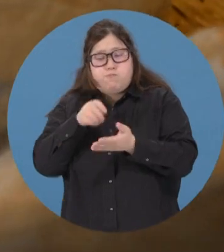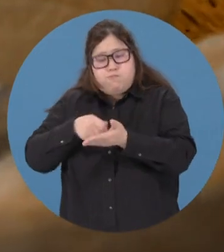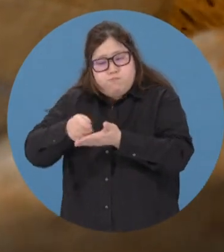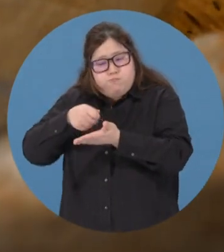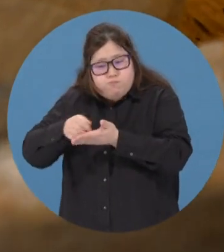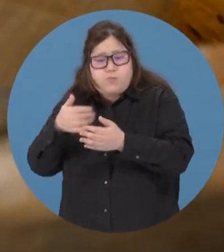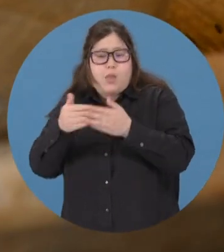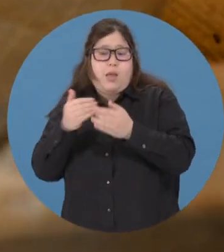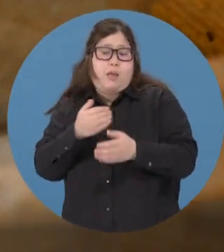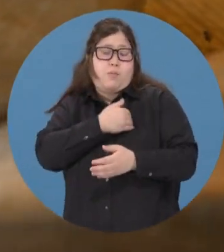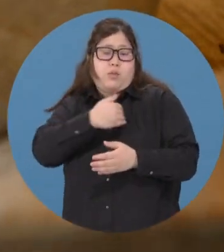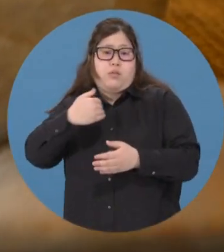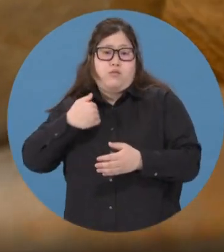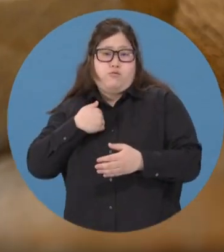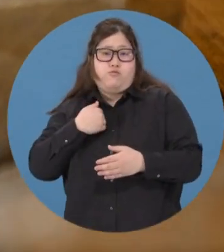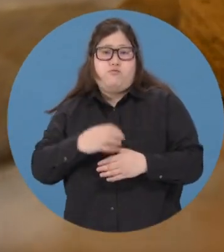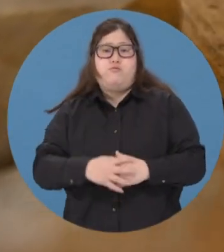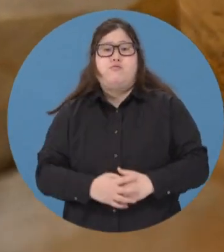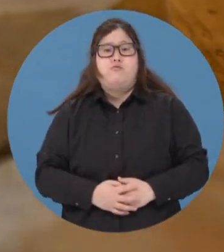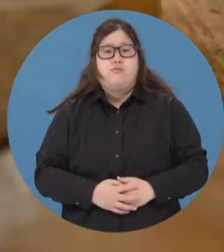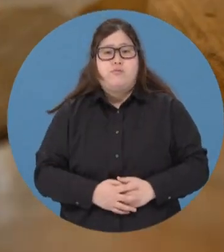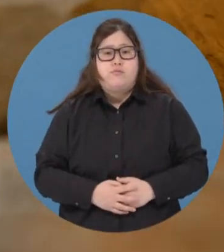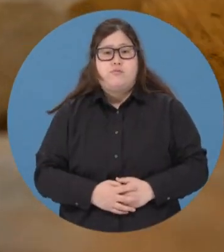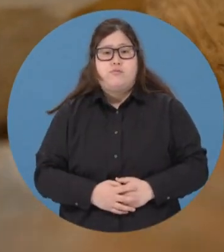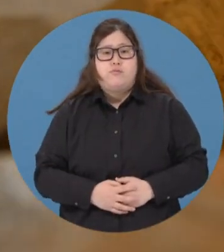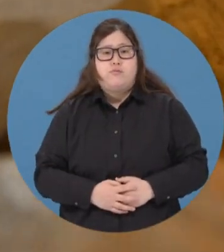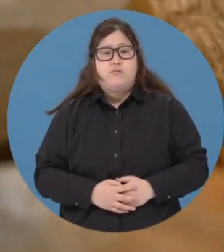の体験もすることができる。